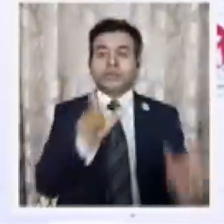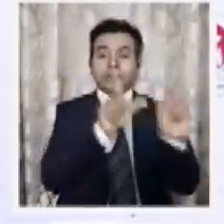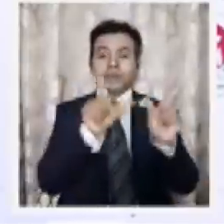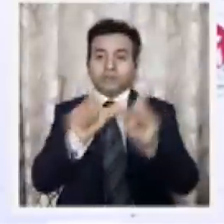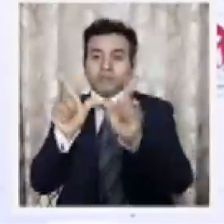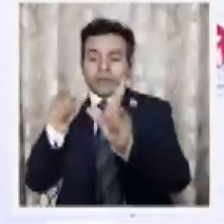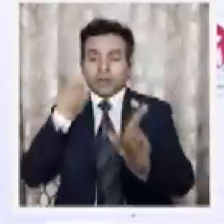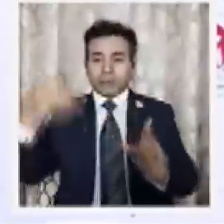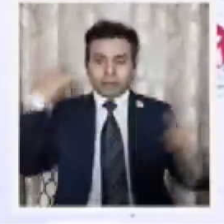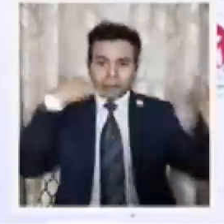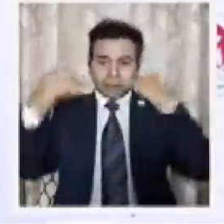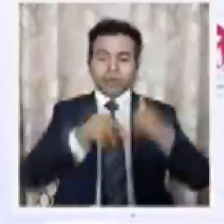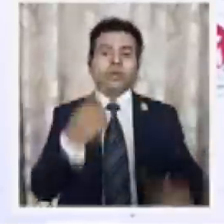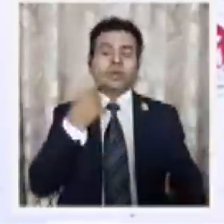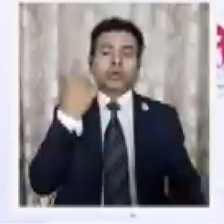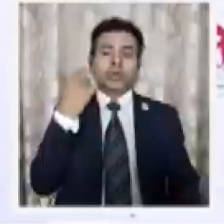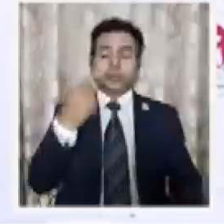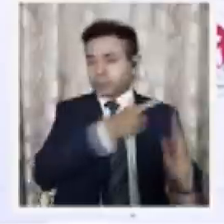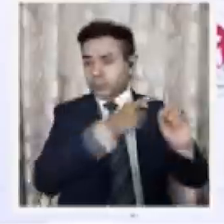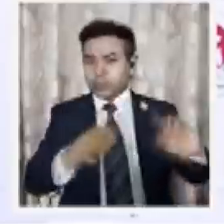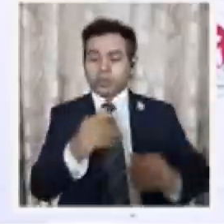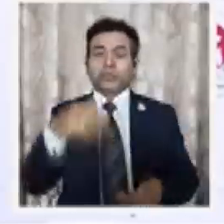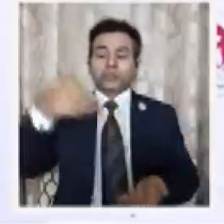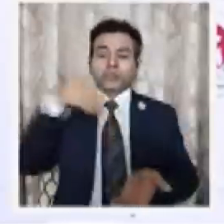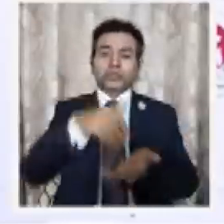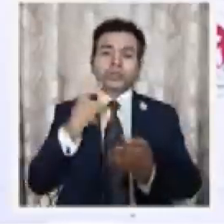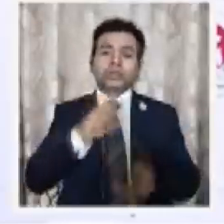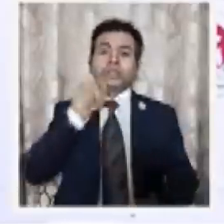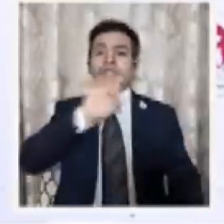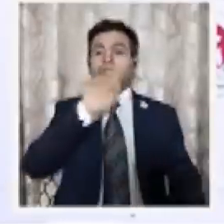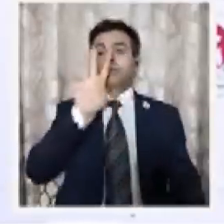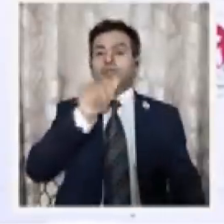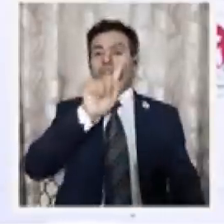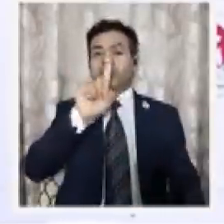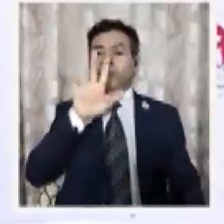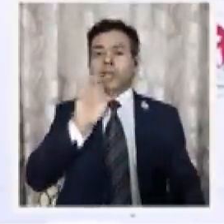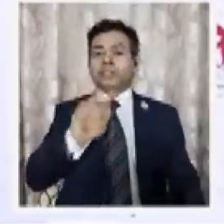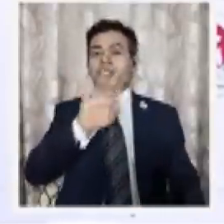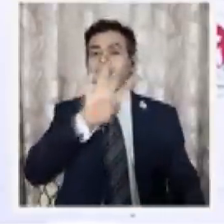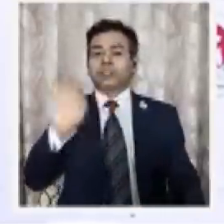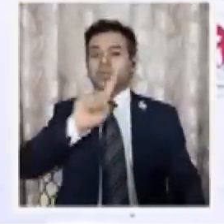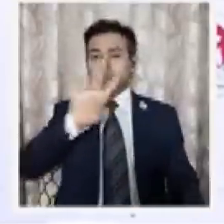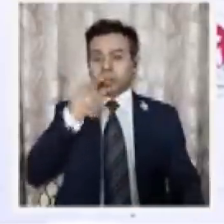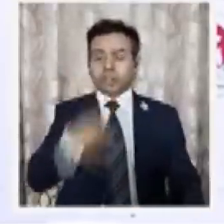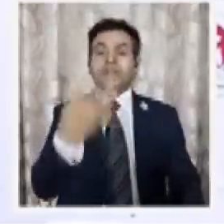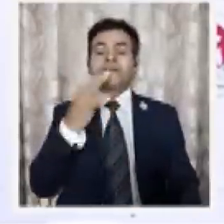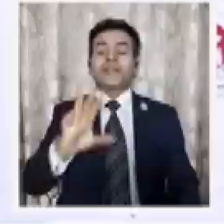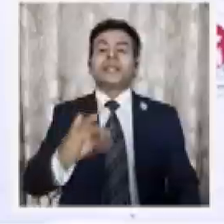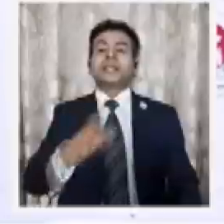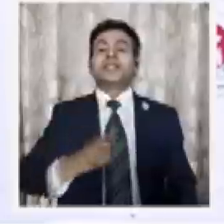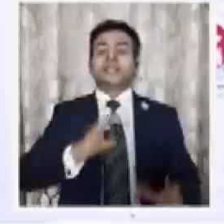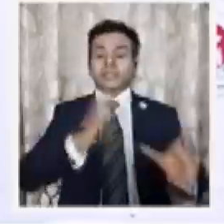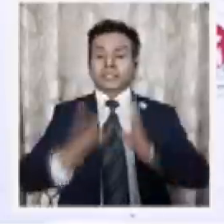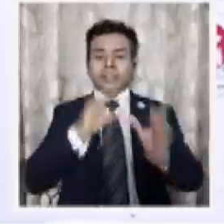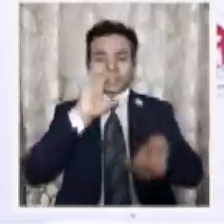1,49,07,454টি। অনলাইন প্ল্যাটফর্ম মুক্ত পাঠিয়ে হটলাইন সেবা দেওয়ার জন্য প্রশিক্ষণপ্রাপ্ত চিকিৎসক 16,414 জন এবং স্বেচ্ছাভিত্তিতে সেবা